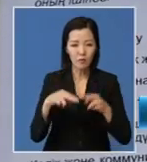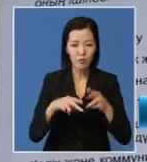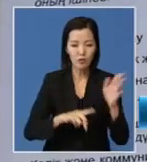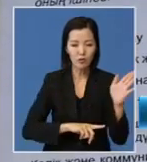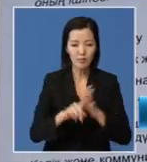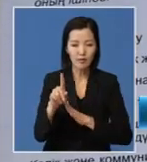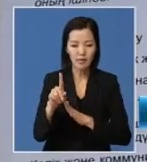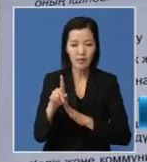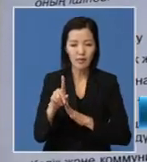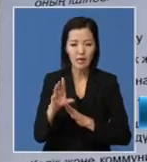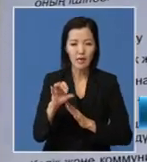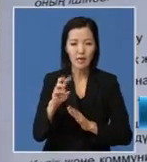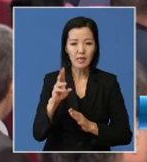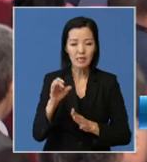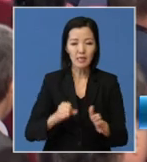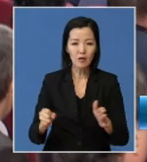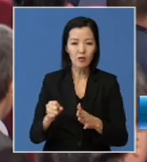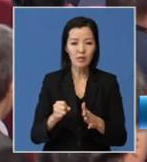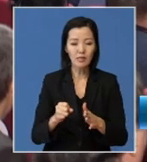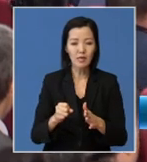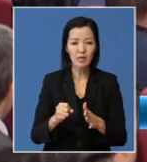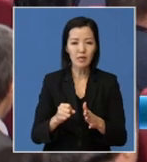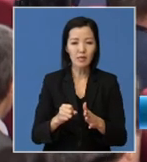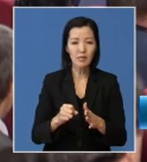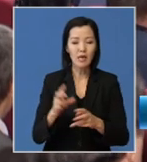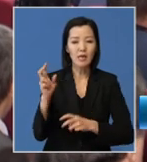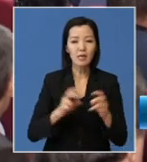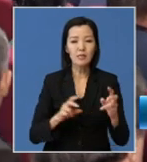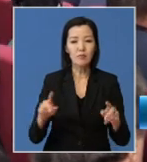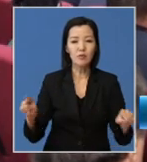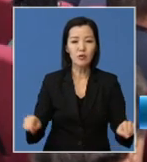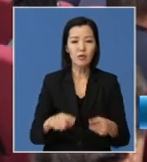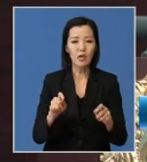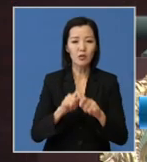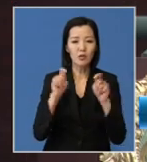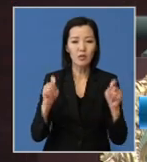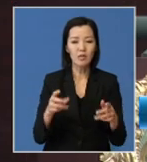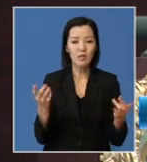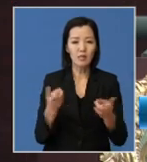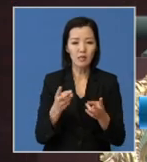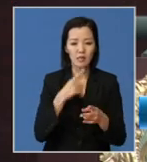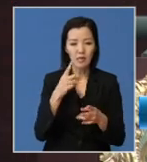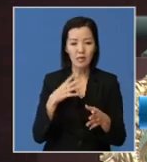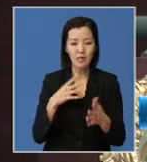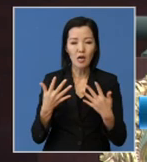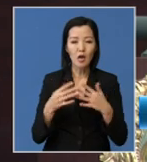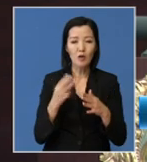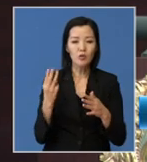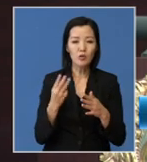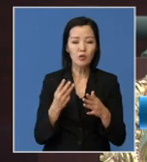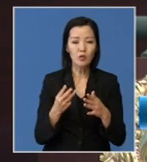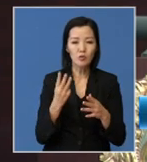аймақ басшысы Ескелді ауданындағы тәтті түбір өңдеудегі кәсіпорынды іске қосу қажеттігін айтты. Ауыл шаруашылық 3 жыл